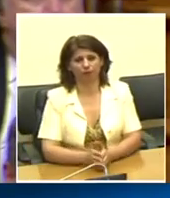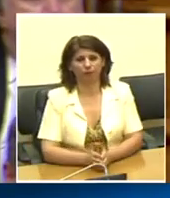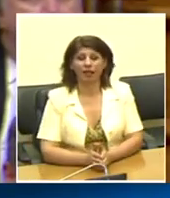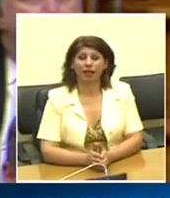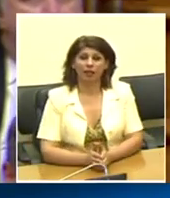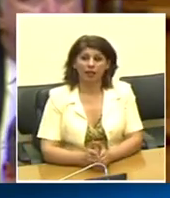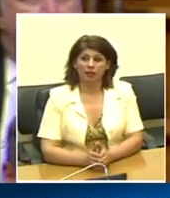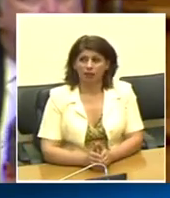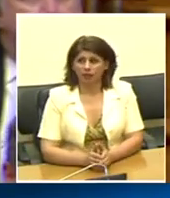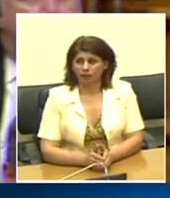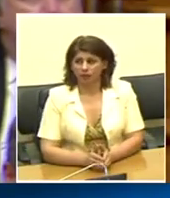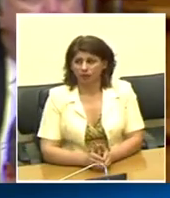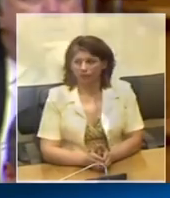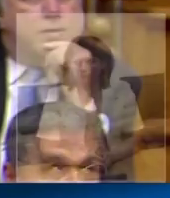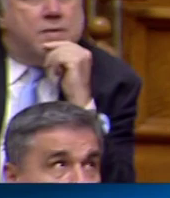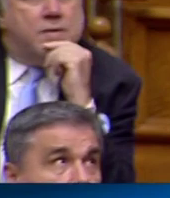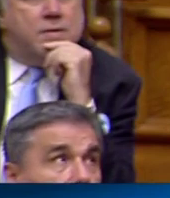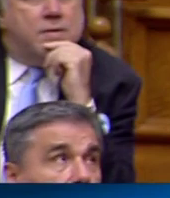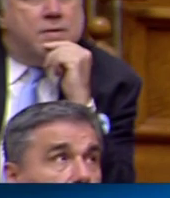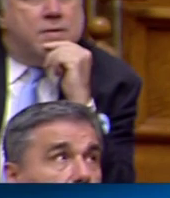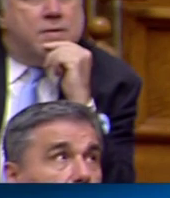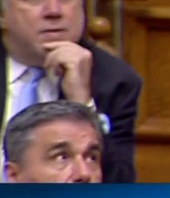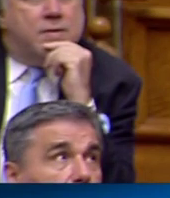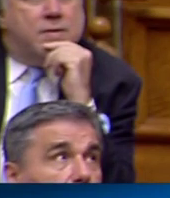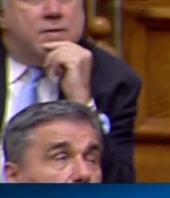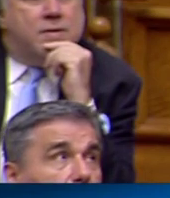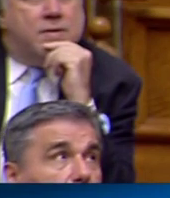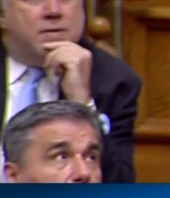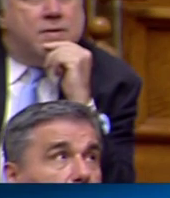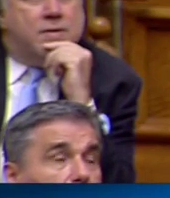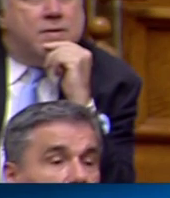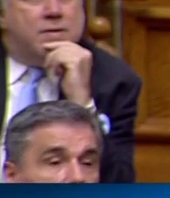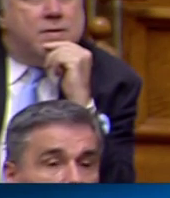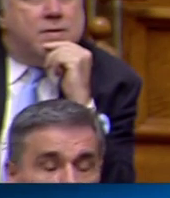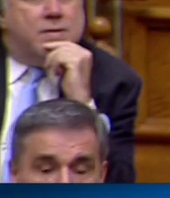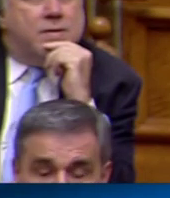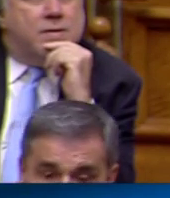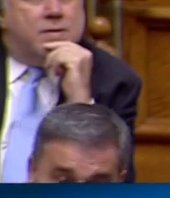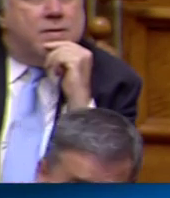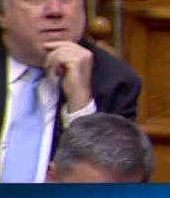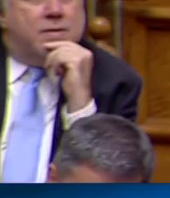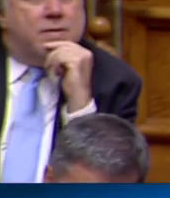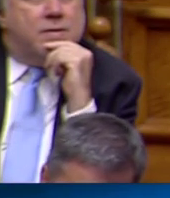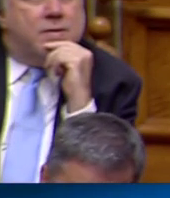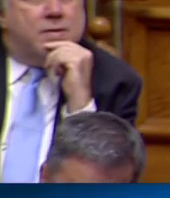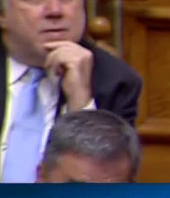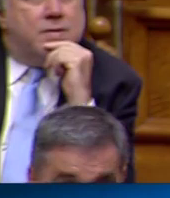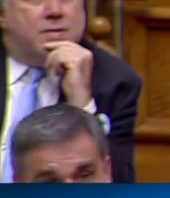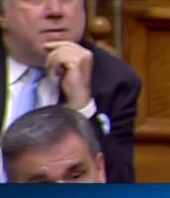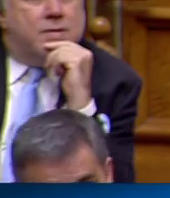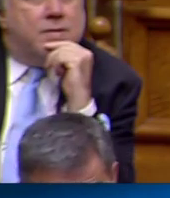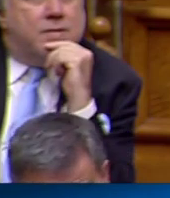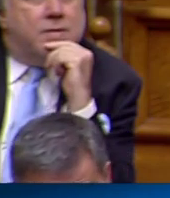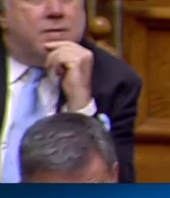σήμερα δεχόμαστε συγχαρητήρια από όλους στην Ευρωπαϊκή Ένωση και πρώτα απ' όλα από τον πρόεδρο της Κομισιόν, τον